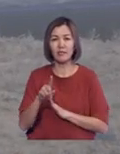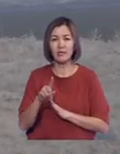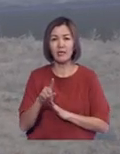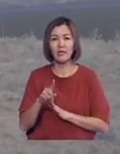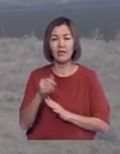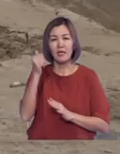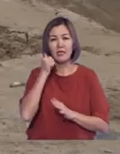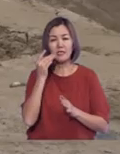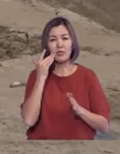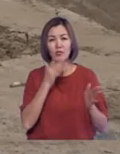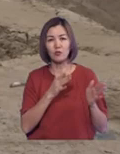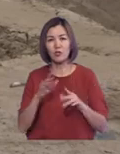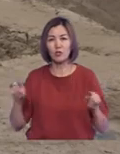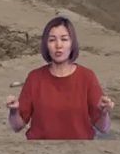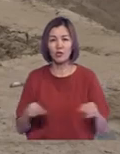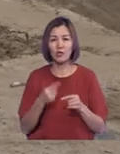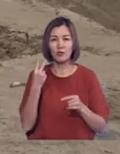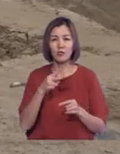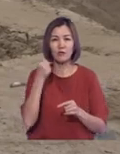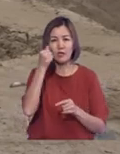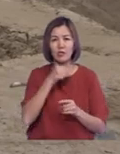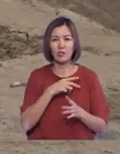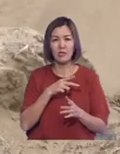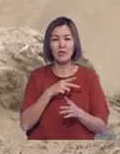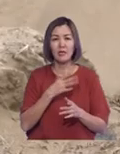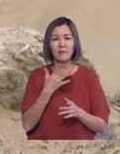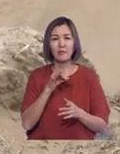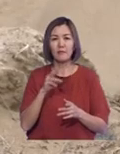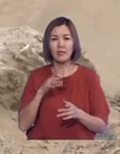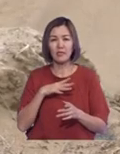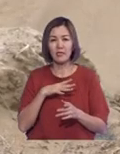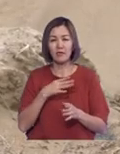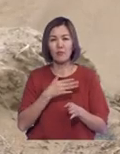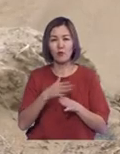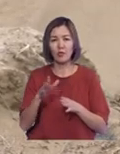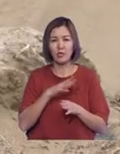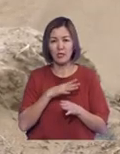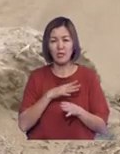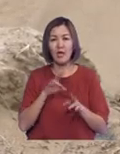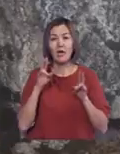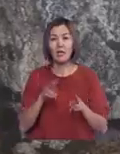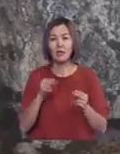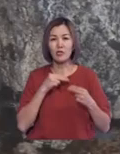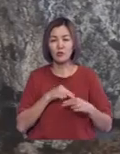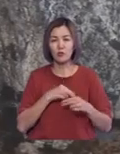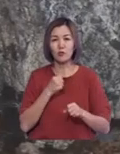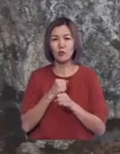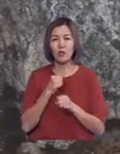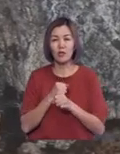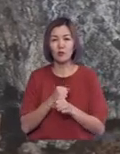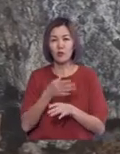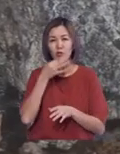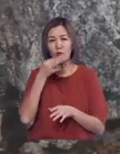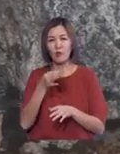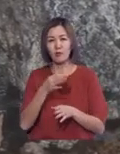кетейік, ескірген жүйелерді жаңғыртуға 2022 жылы қазынадан 5 миллиард теңге бөлінген еді. Алайда жұмыс тұралап тұр.